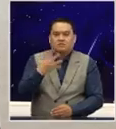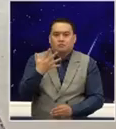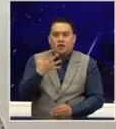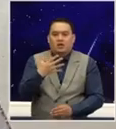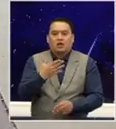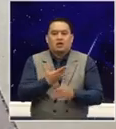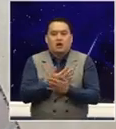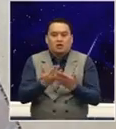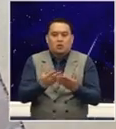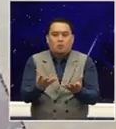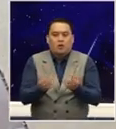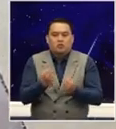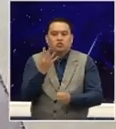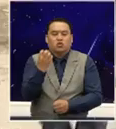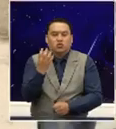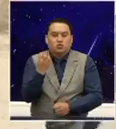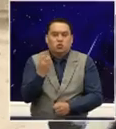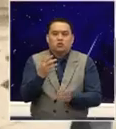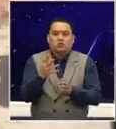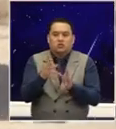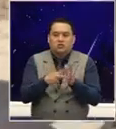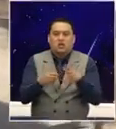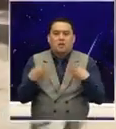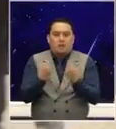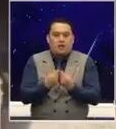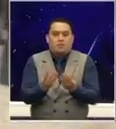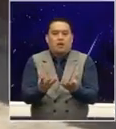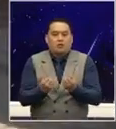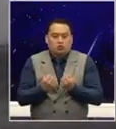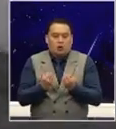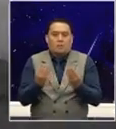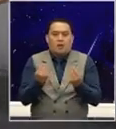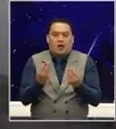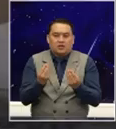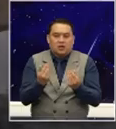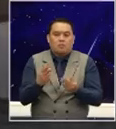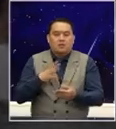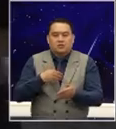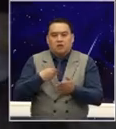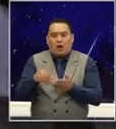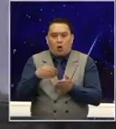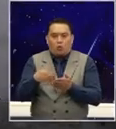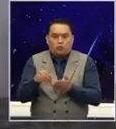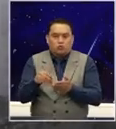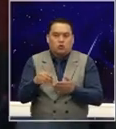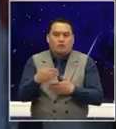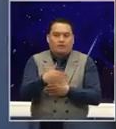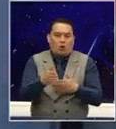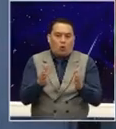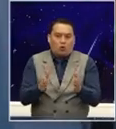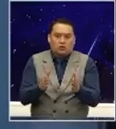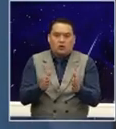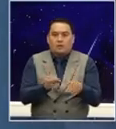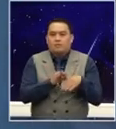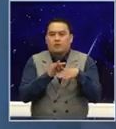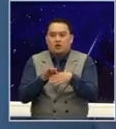мясной продукции получили около 430 семей Алакольского района. На средства местных меценатов были закуплены продуктовые наборы. Доставка